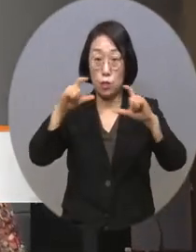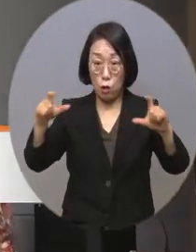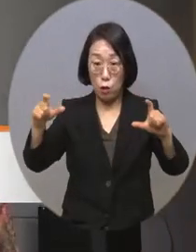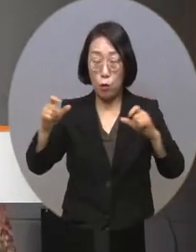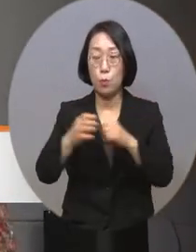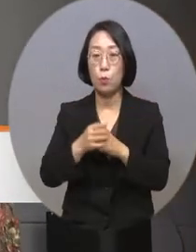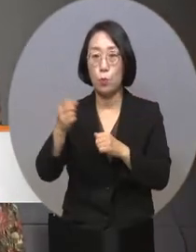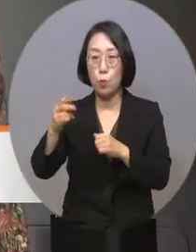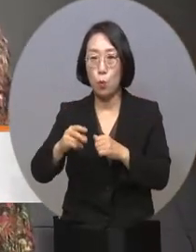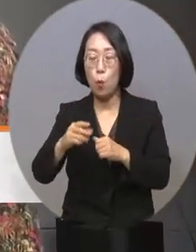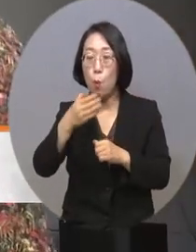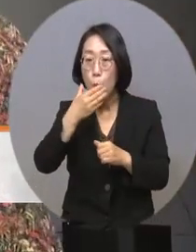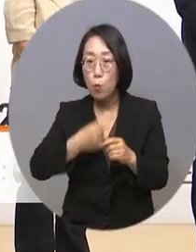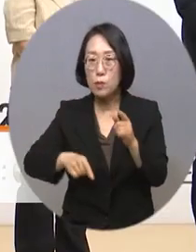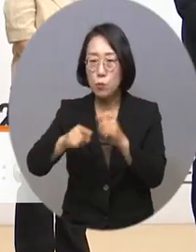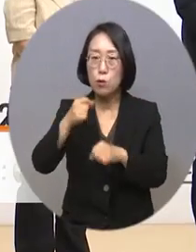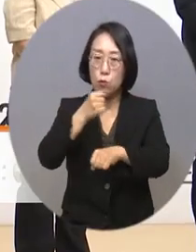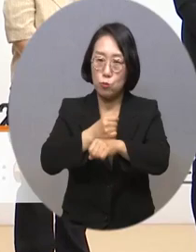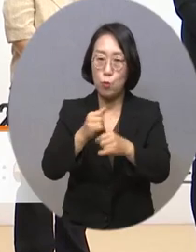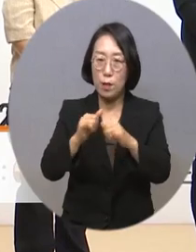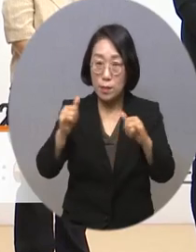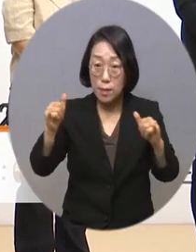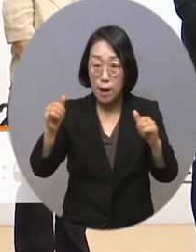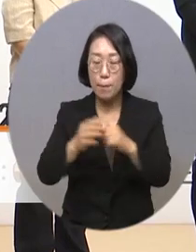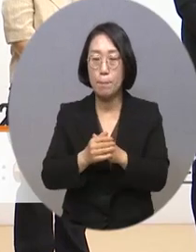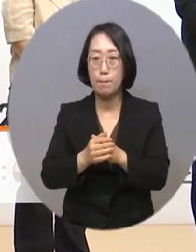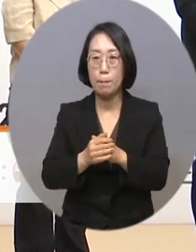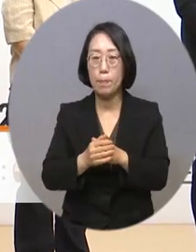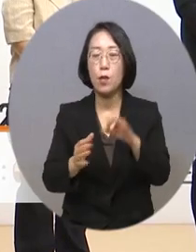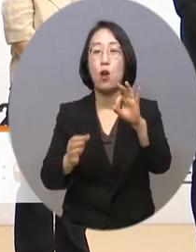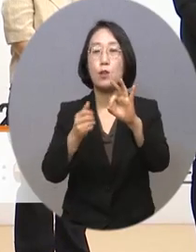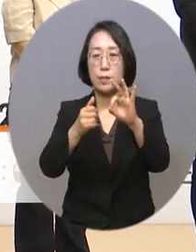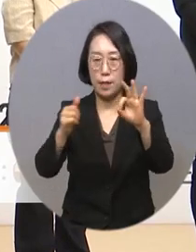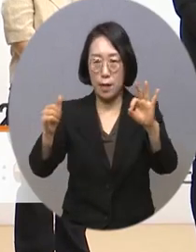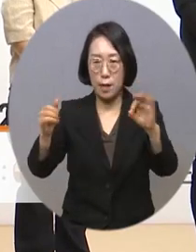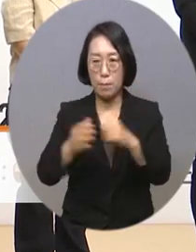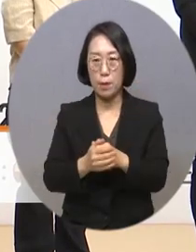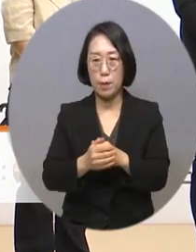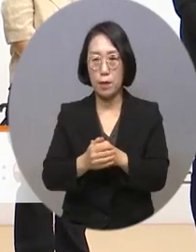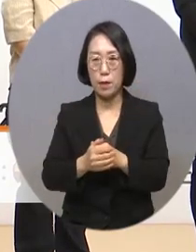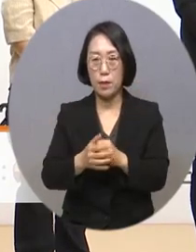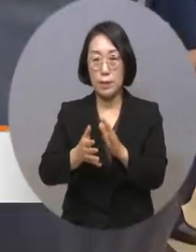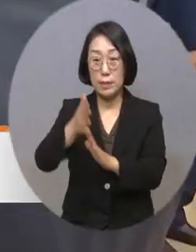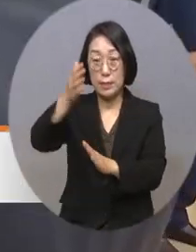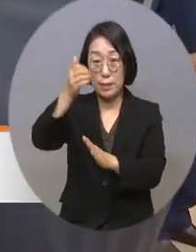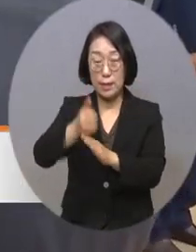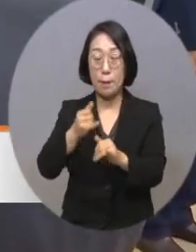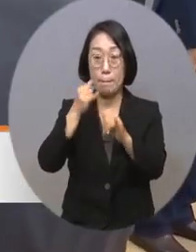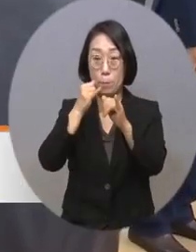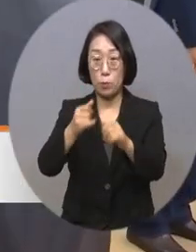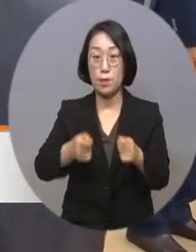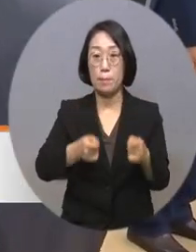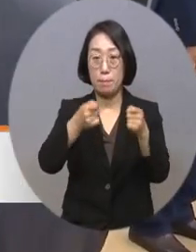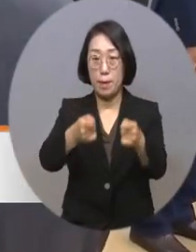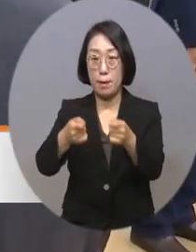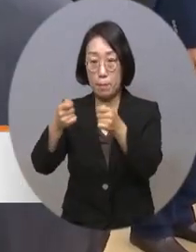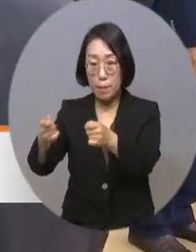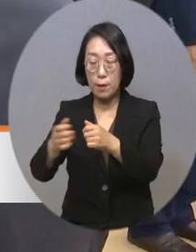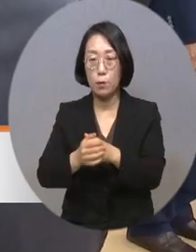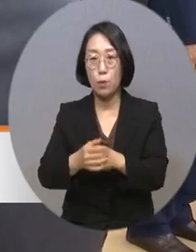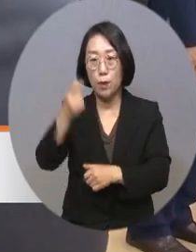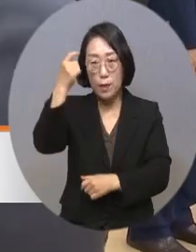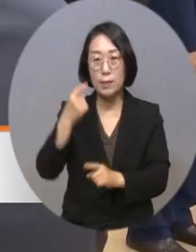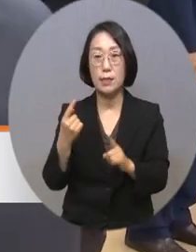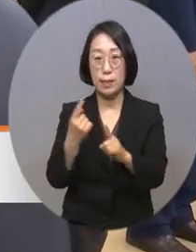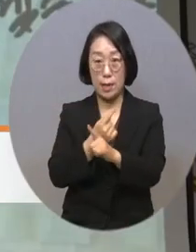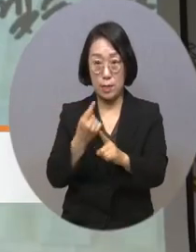복지 증진을 위해 노력해온 장애인 복지 유공자 10명에게 순천시장 표창 수여와 함께 장애인 인식